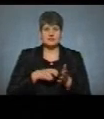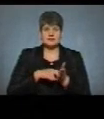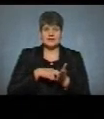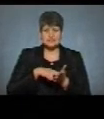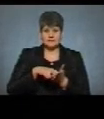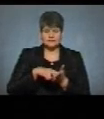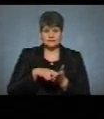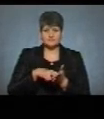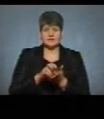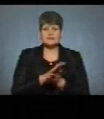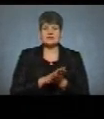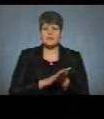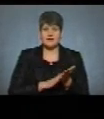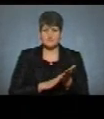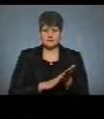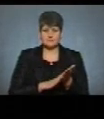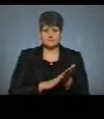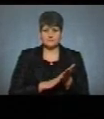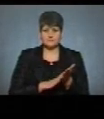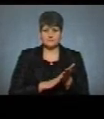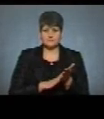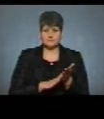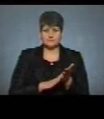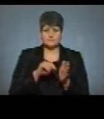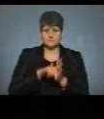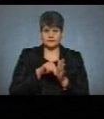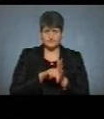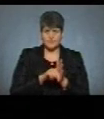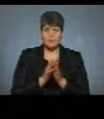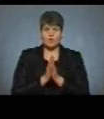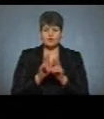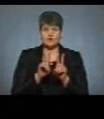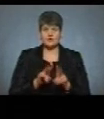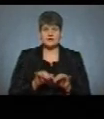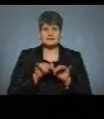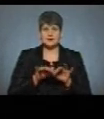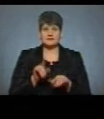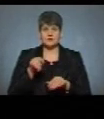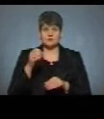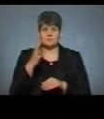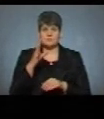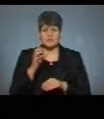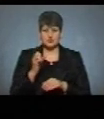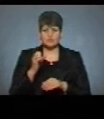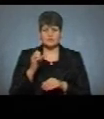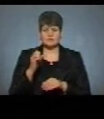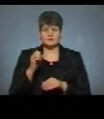суду надійшла заява слідуючого змісту. Прошу розгляд справи за номером